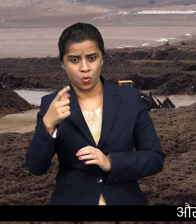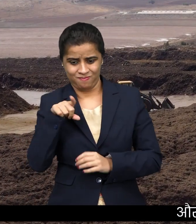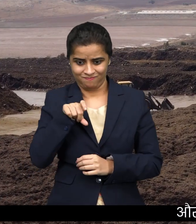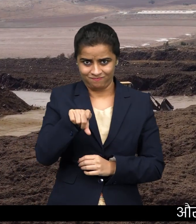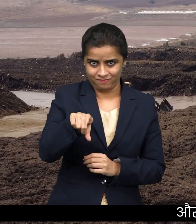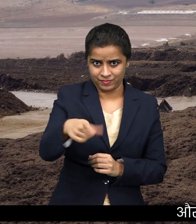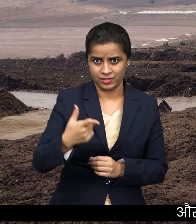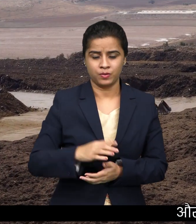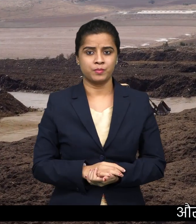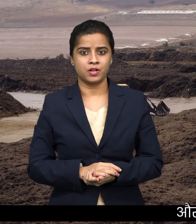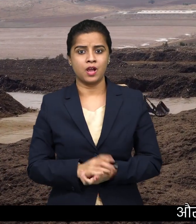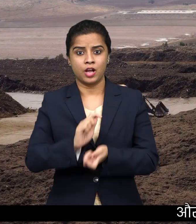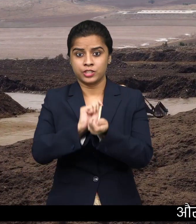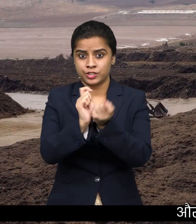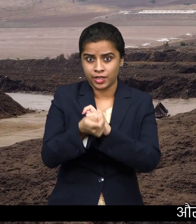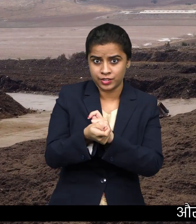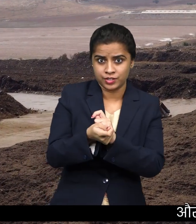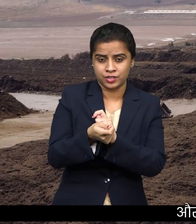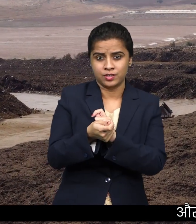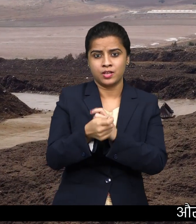ह्यूमस में परिवर्तित हो जाता है।